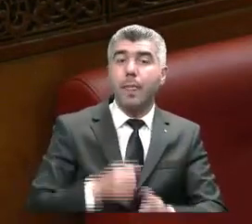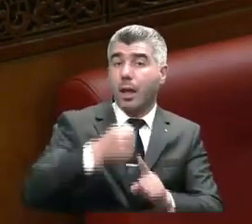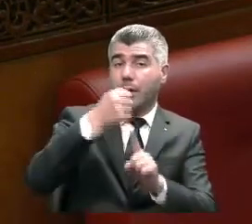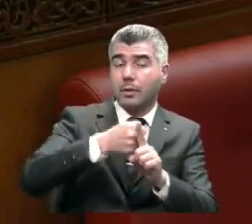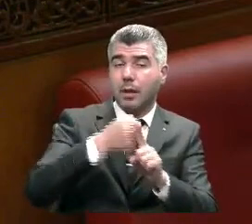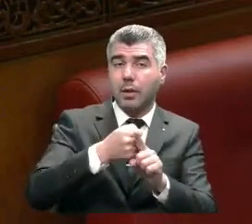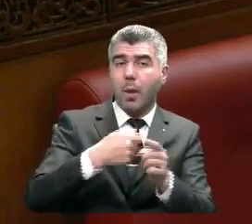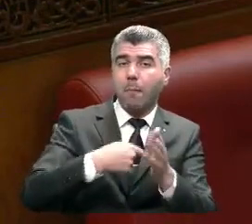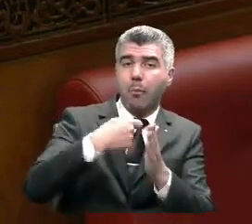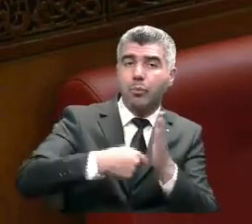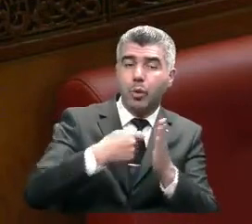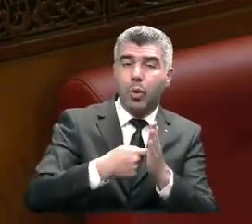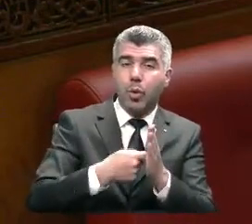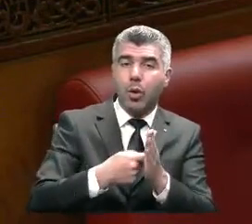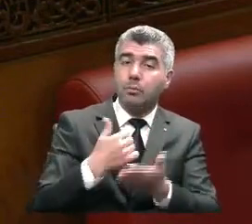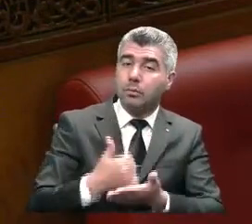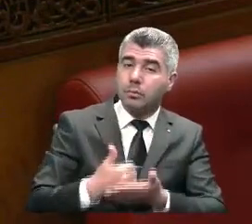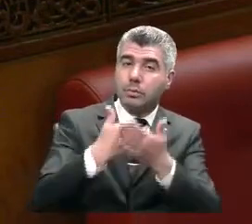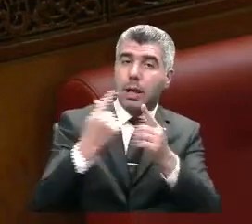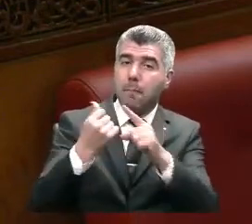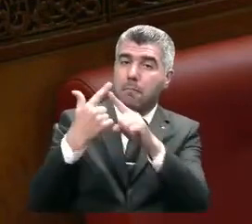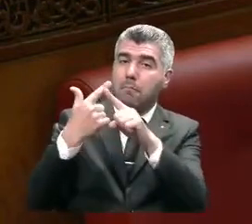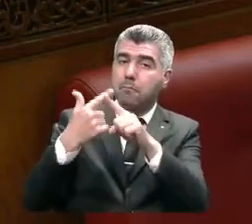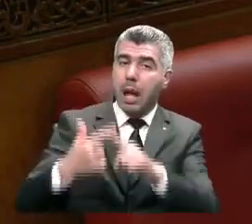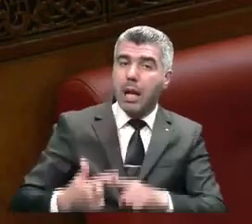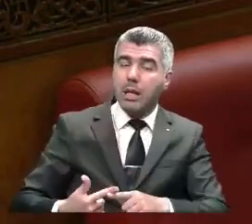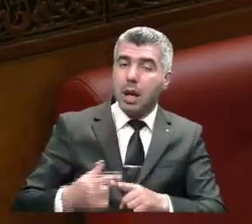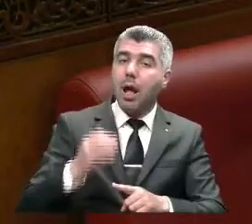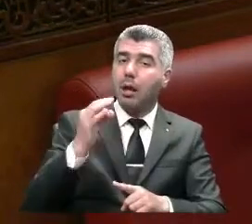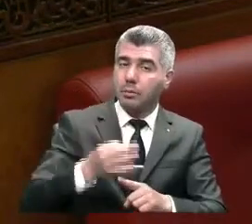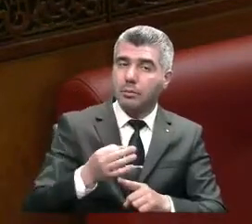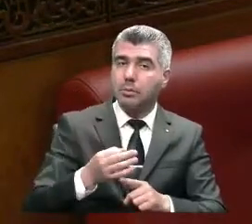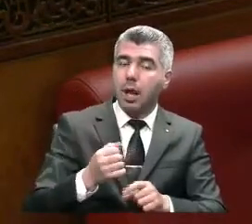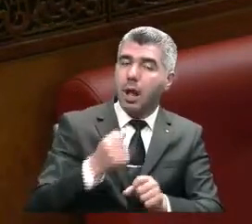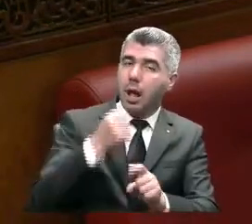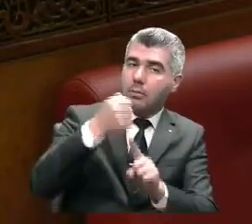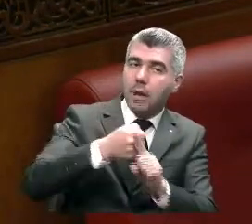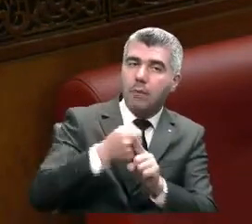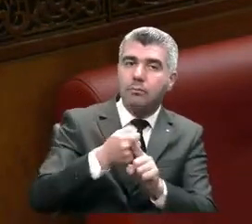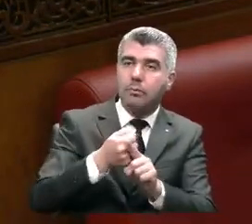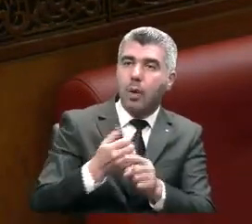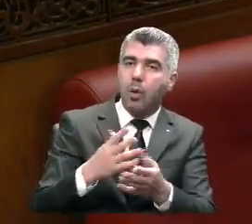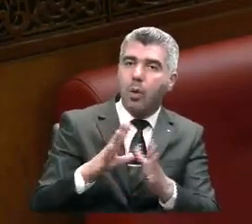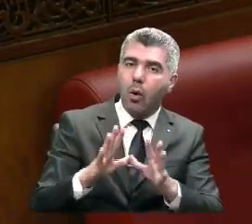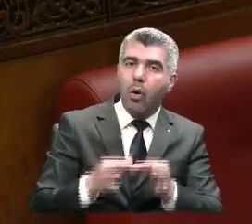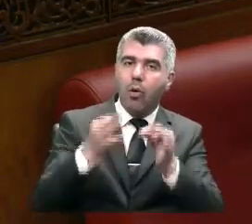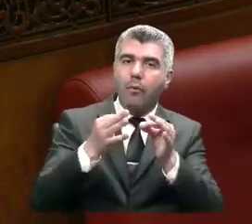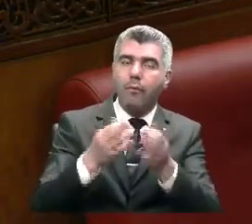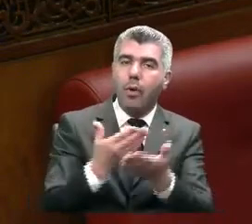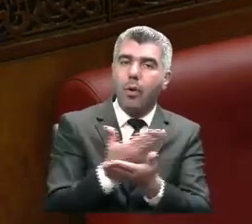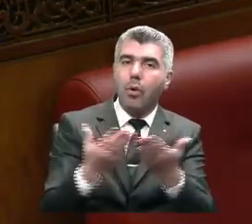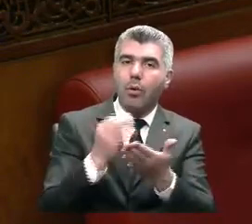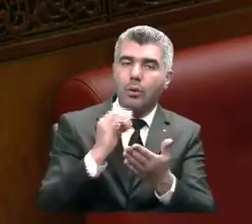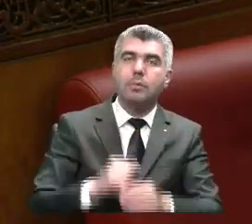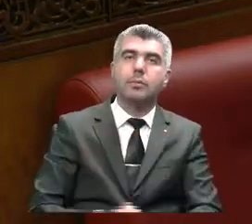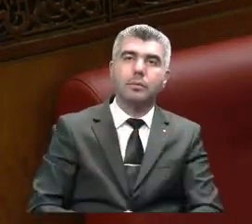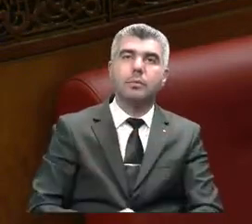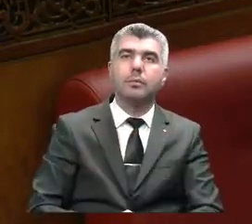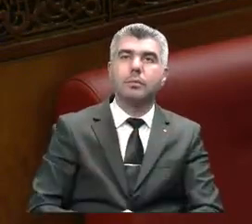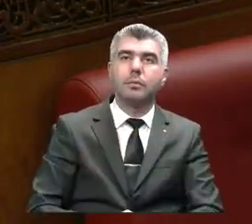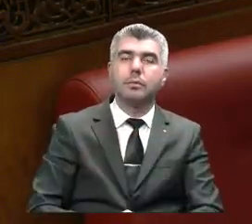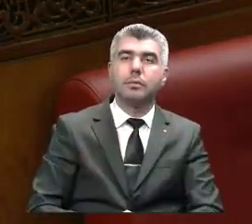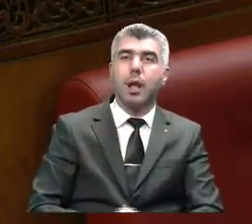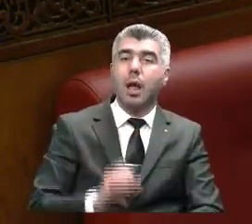المشاريع بالطبع تيطلب اعتمادات ماليه كبرى وان تضافر جهود كل الفرقاء من اجل ايجاد الحلول المناسبه لتمويلها